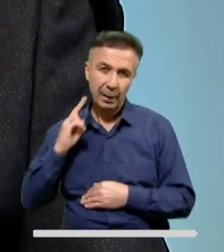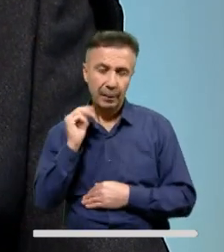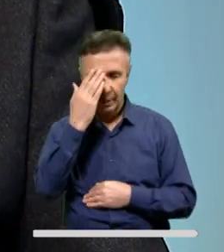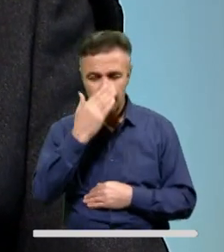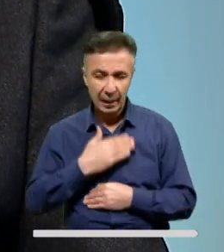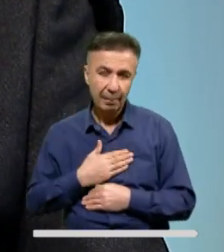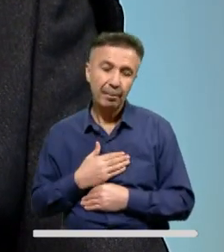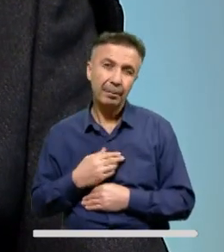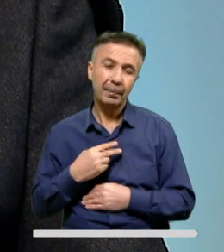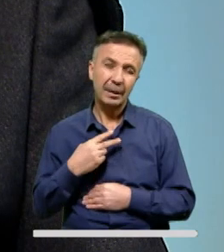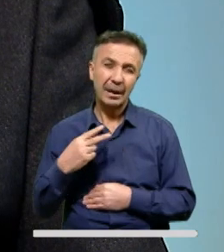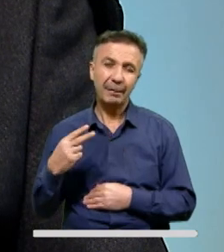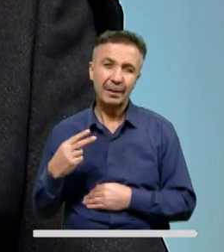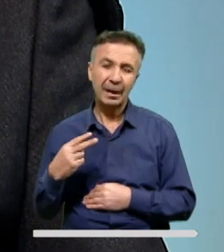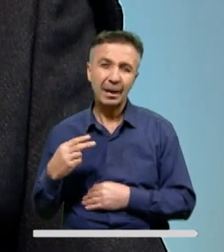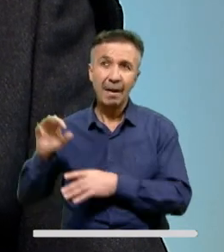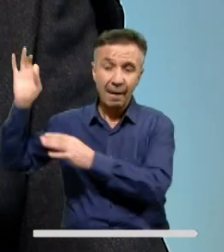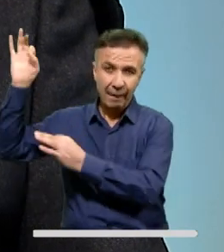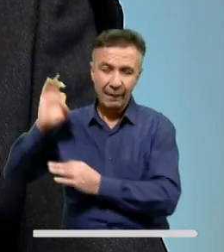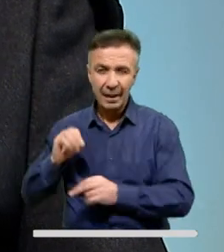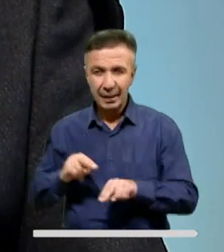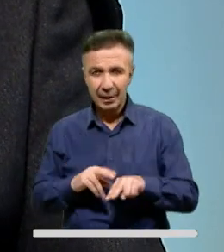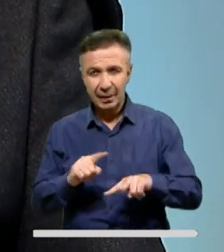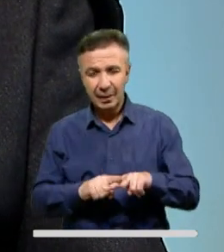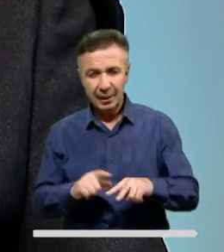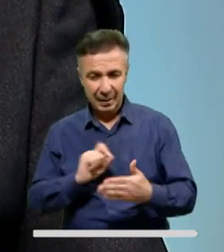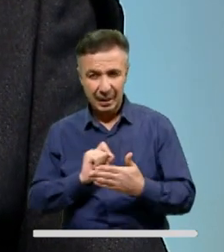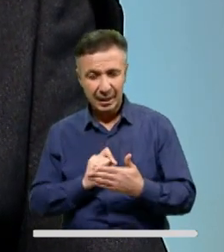sellem tarafından vahiy katiplerine